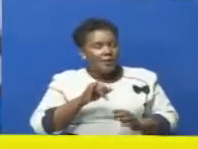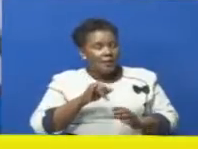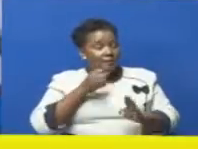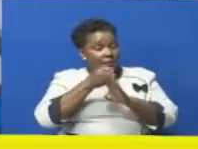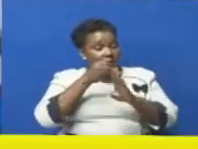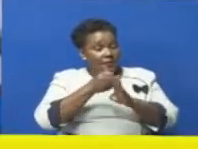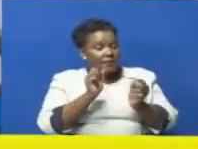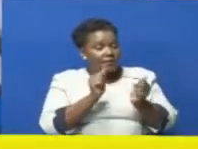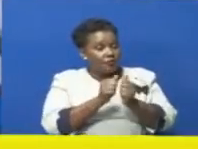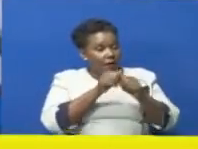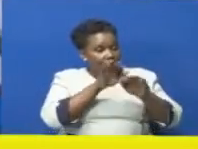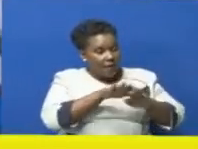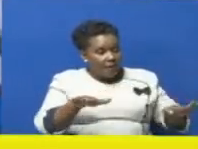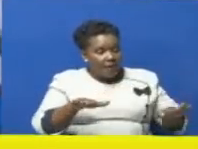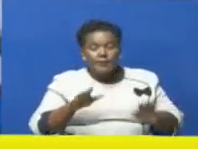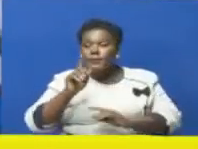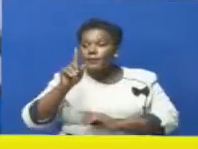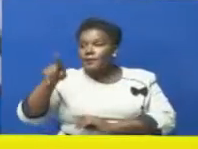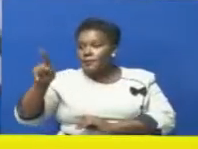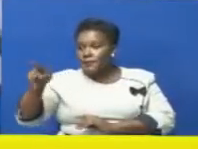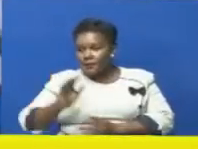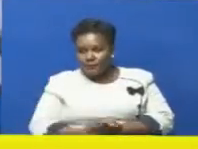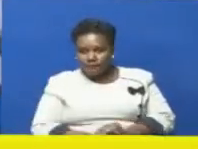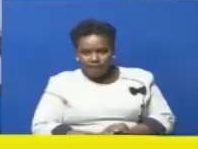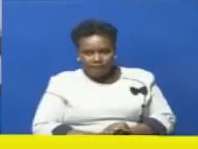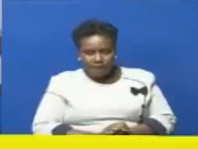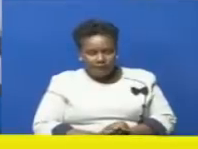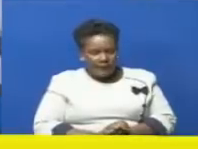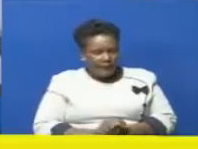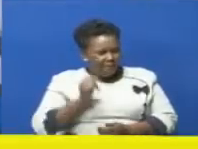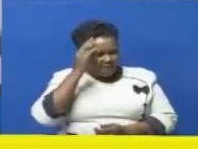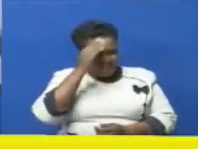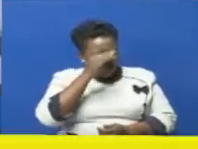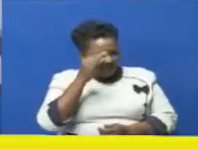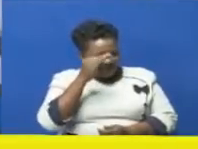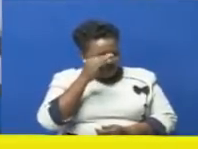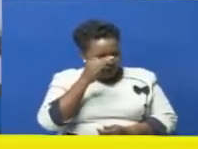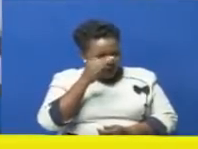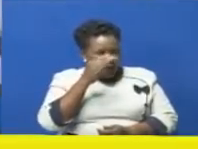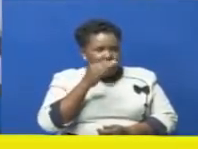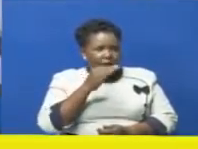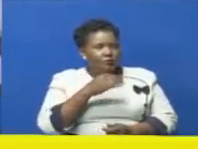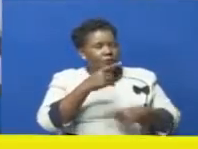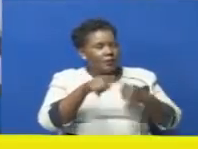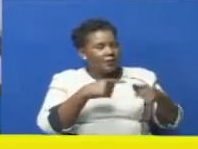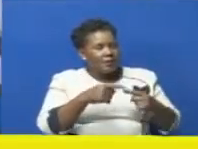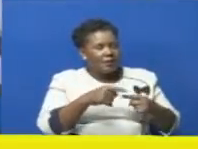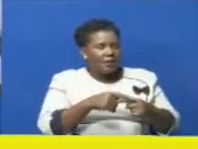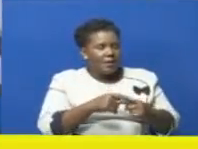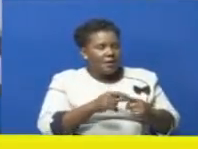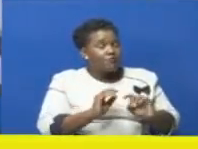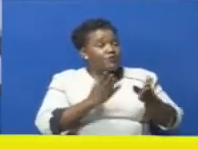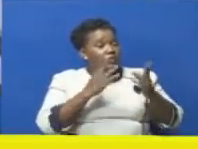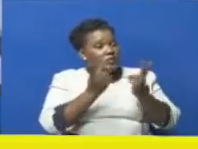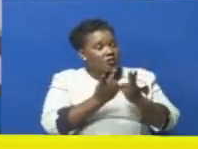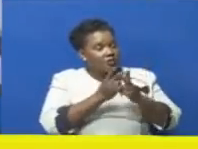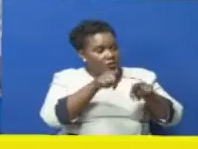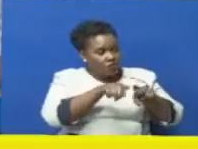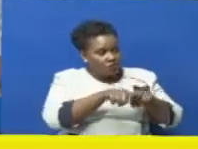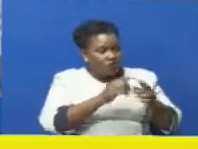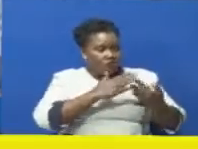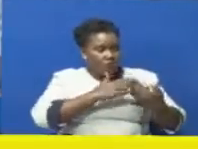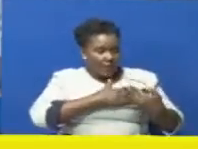Tafakuri hiyo ituwezeshe kuishi maisha ya undugu, tupendane, tuheshimiane, lakini pia